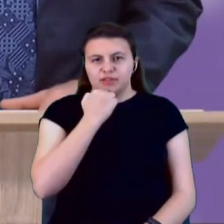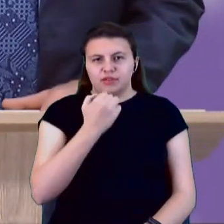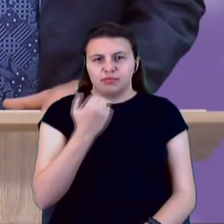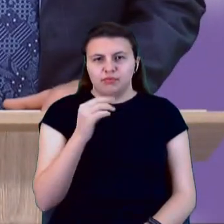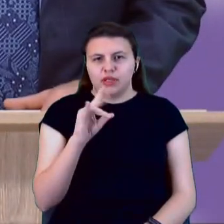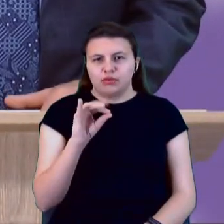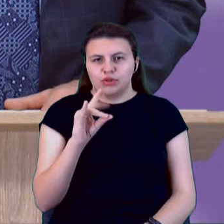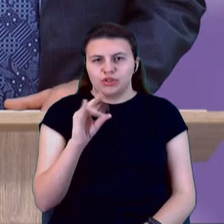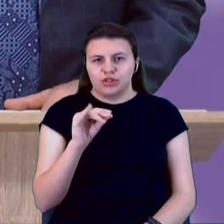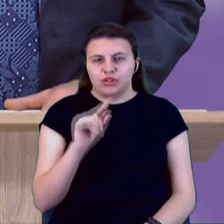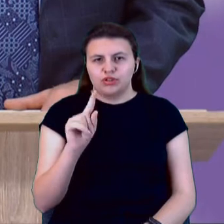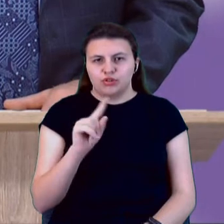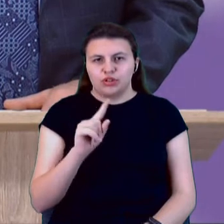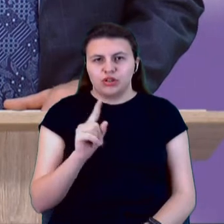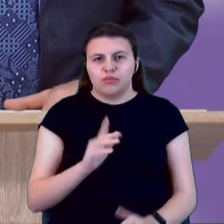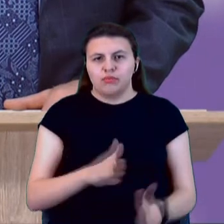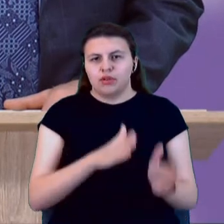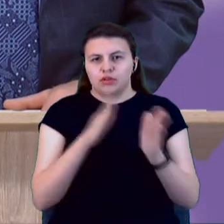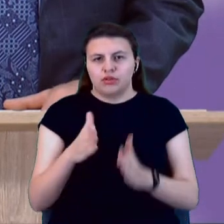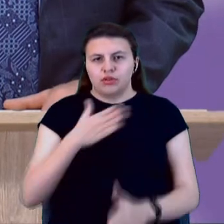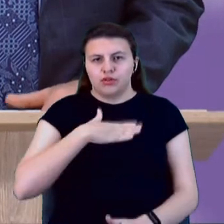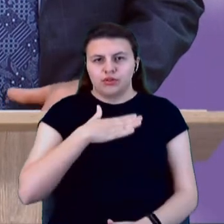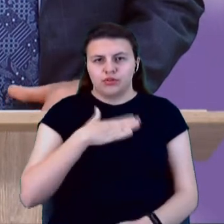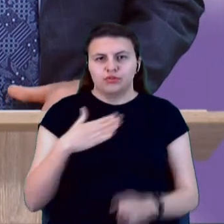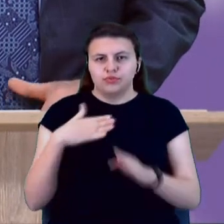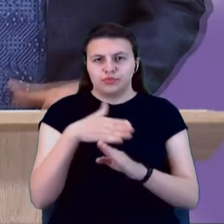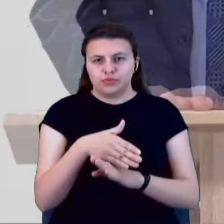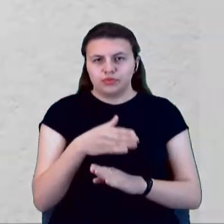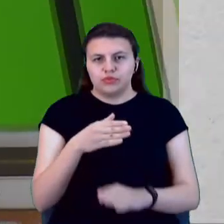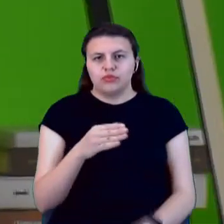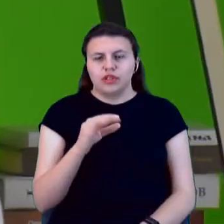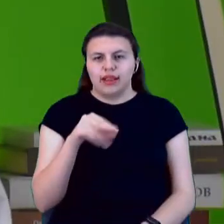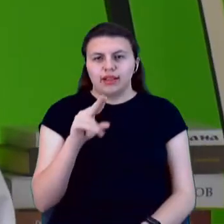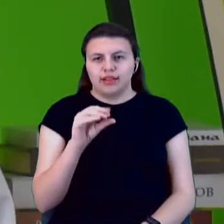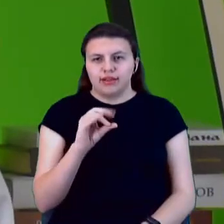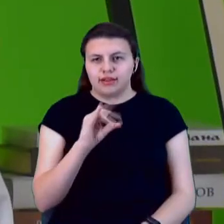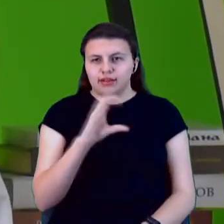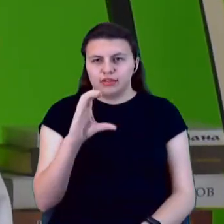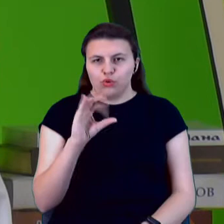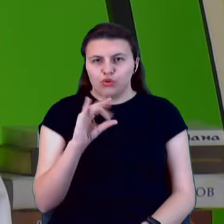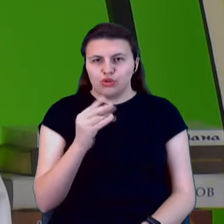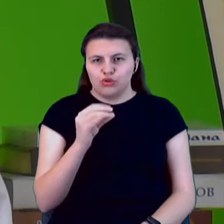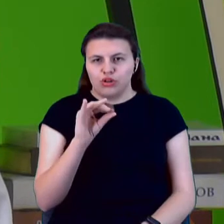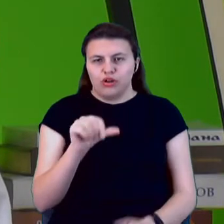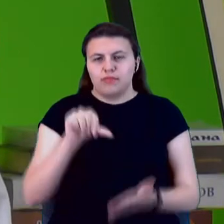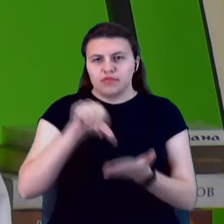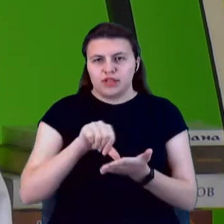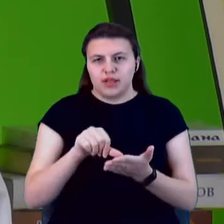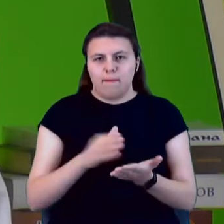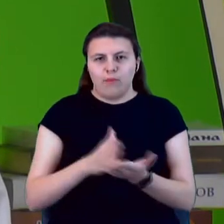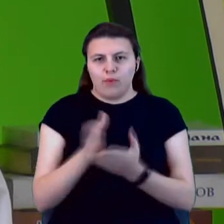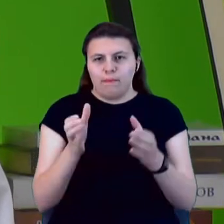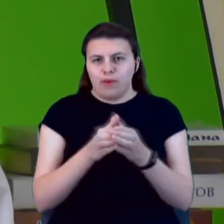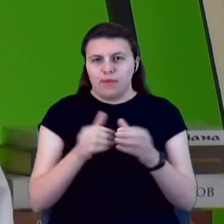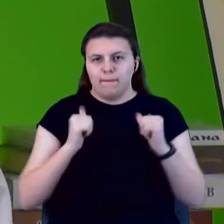Олеже. Що ж, давайте тоді перейдемо до нашого наступного гостя. Ним є Денис Ошурко. Він представляє політичну партію «Партія миру